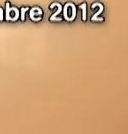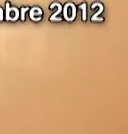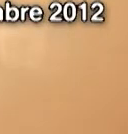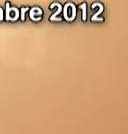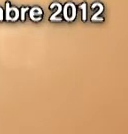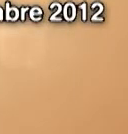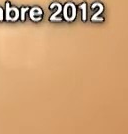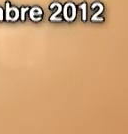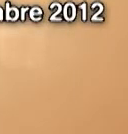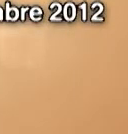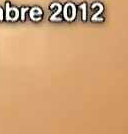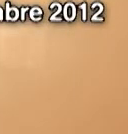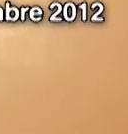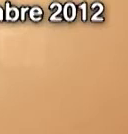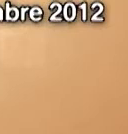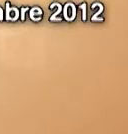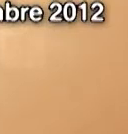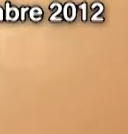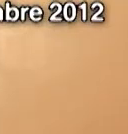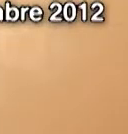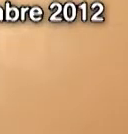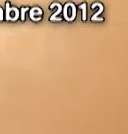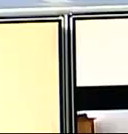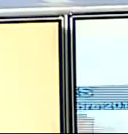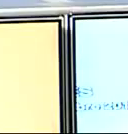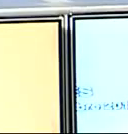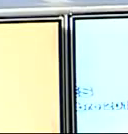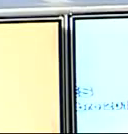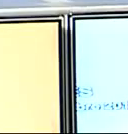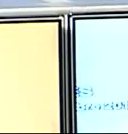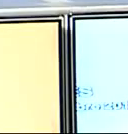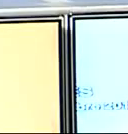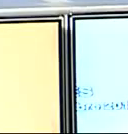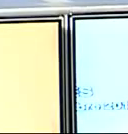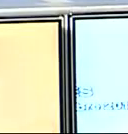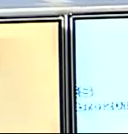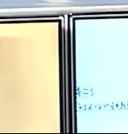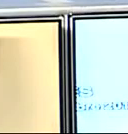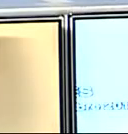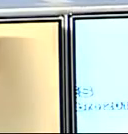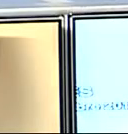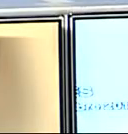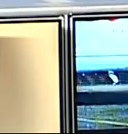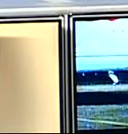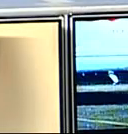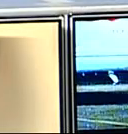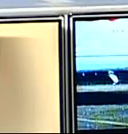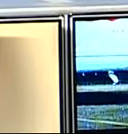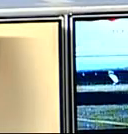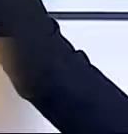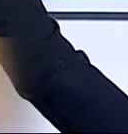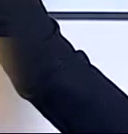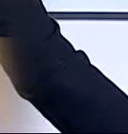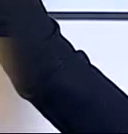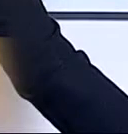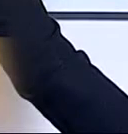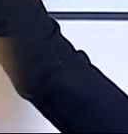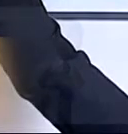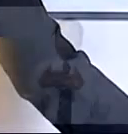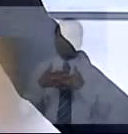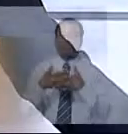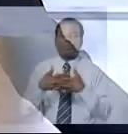commun de la CEDEAO. Le point dans ce journal. Mesdames et messieurs, bonjour, bienvenue chez vous. On commence tout de suite avec